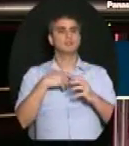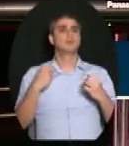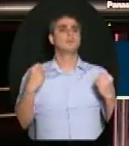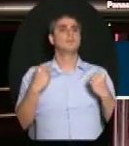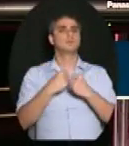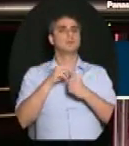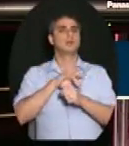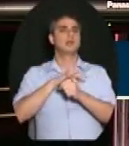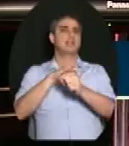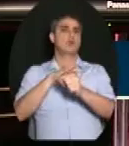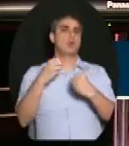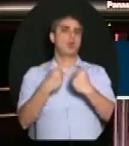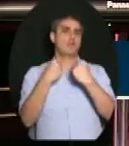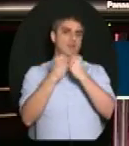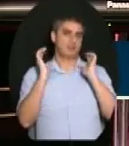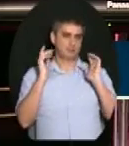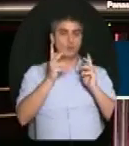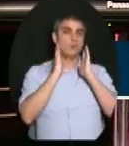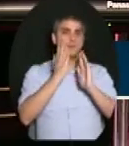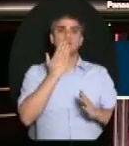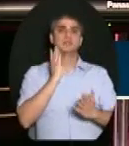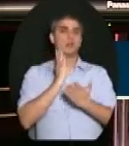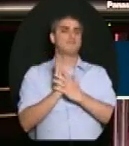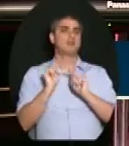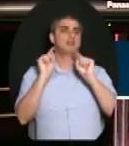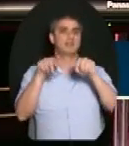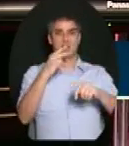conflict management. הוא מאמין שישראל הגיעה